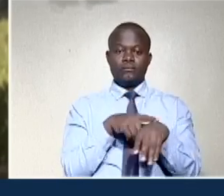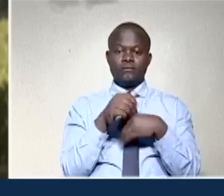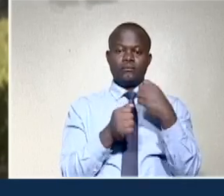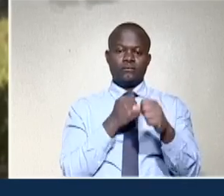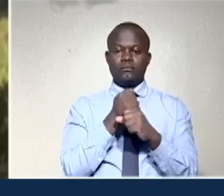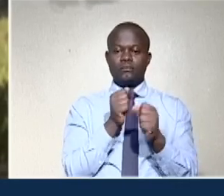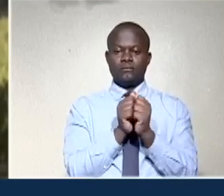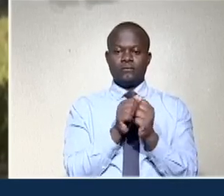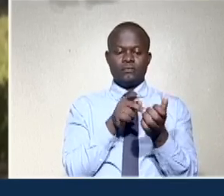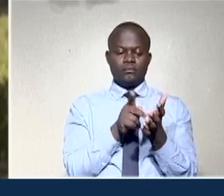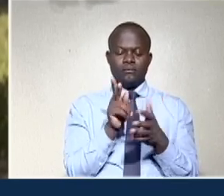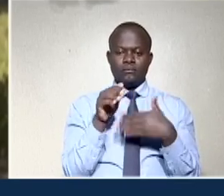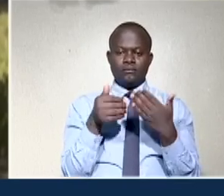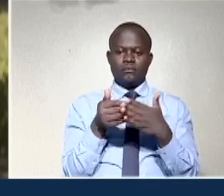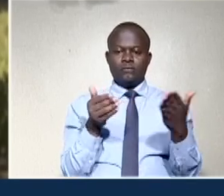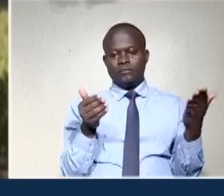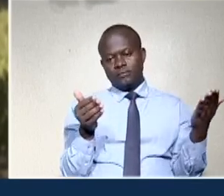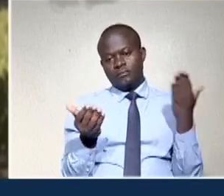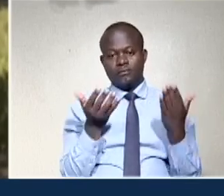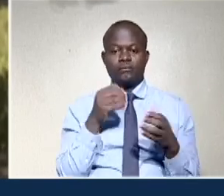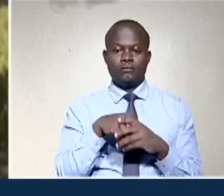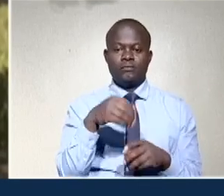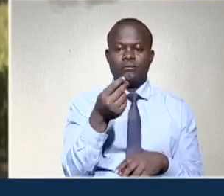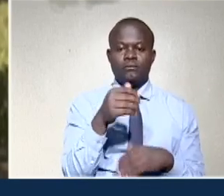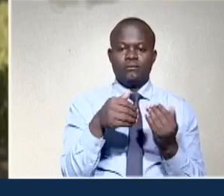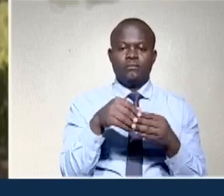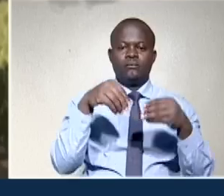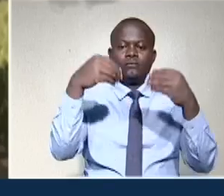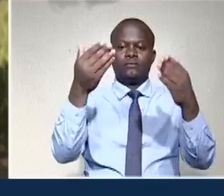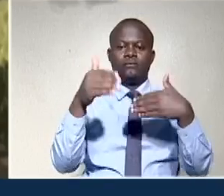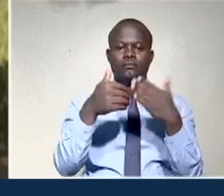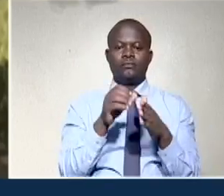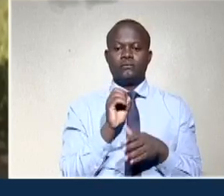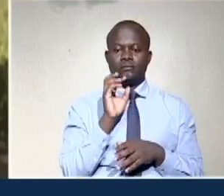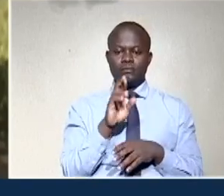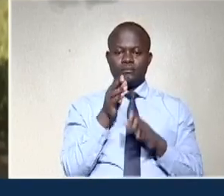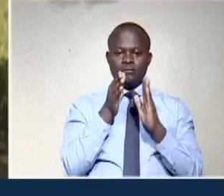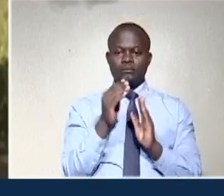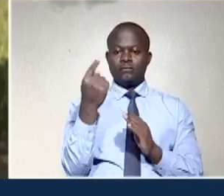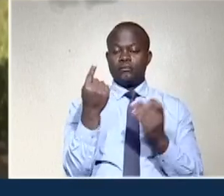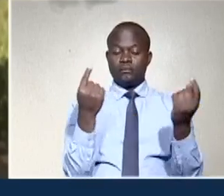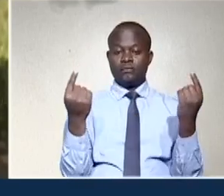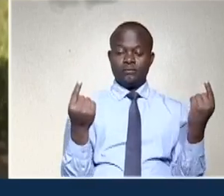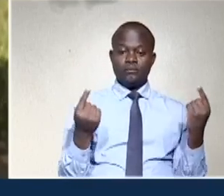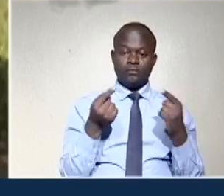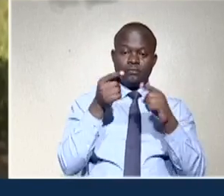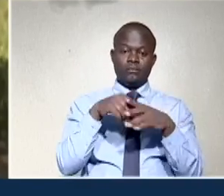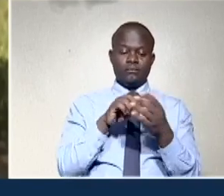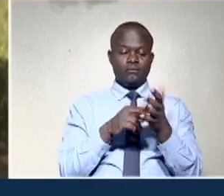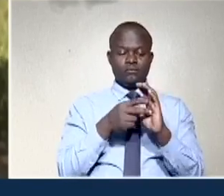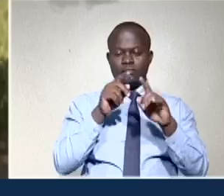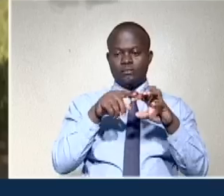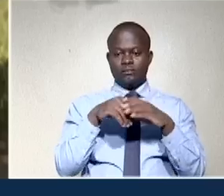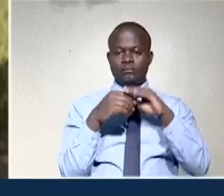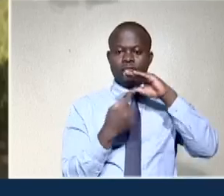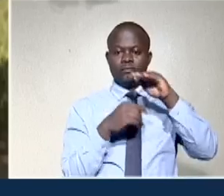10 bishyura kuri ya mafaranga bahawe cyangwa se umuntu we ku giti cye nawe akazana umushinga bitewe n'imiterere